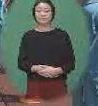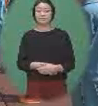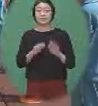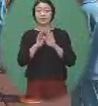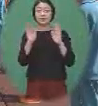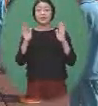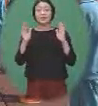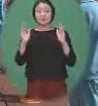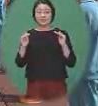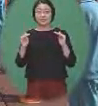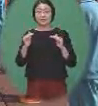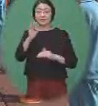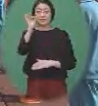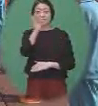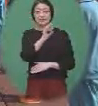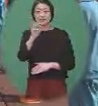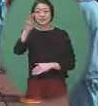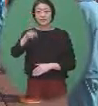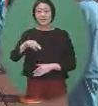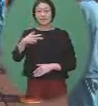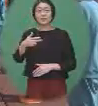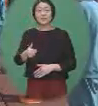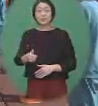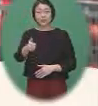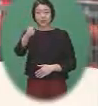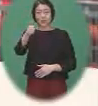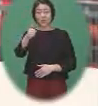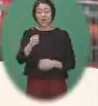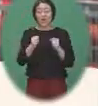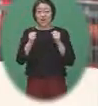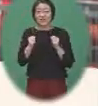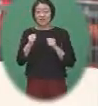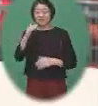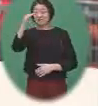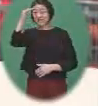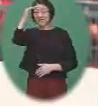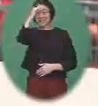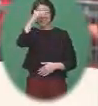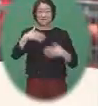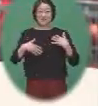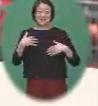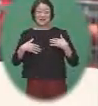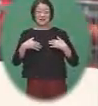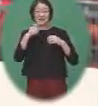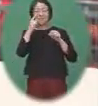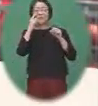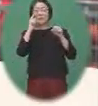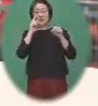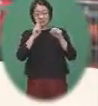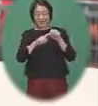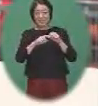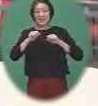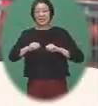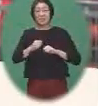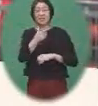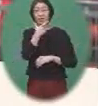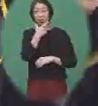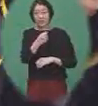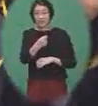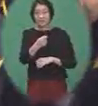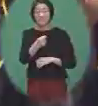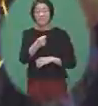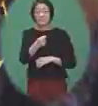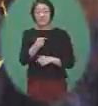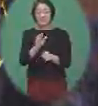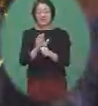開会式では品川市長が、景色を楽しみながら目標に向かって頑張ってほしいとラン